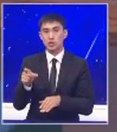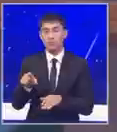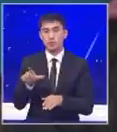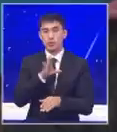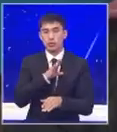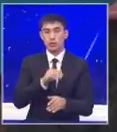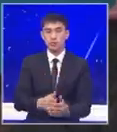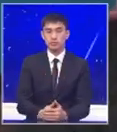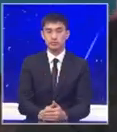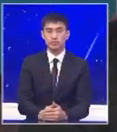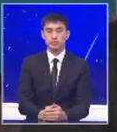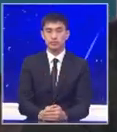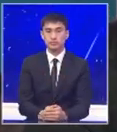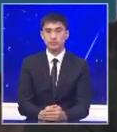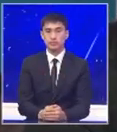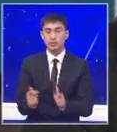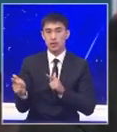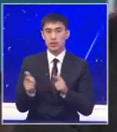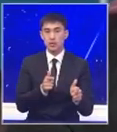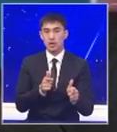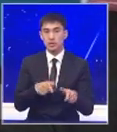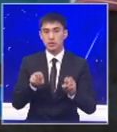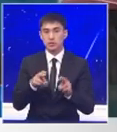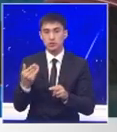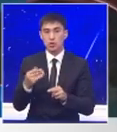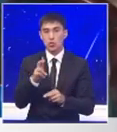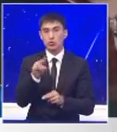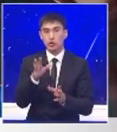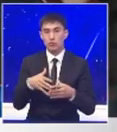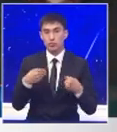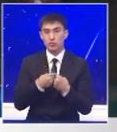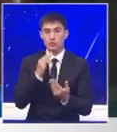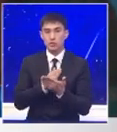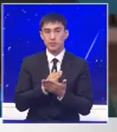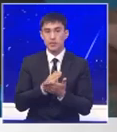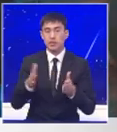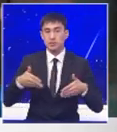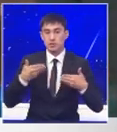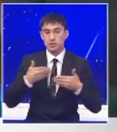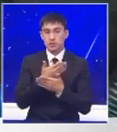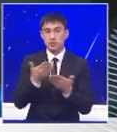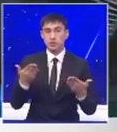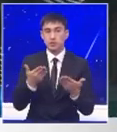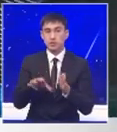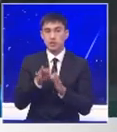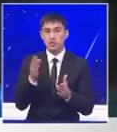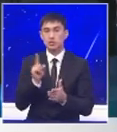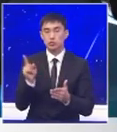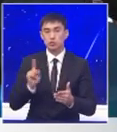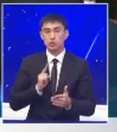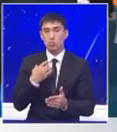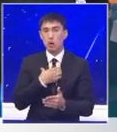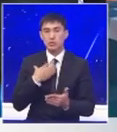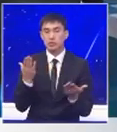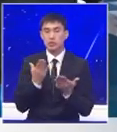үлгерген. Сайлауға сақадай сай әзірленіп келгендердің қатарында Күчаевтар отбасы да бар. Сәлеметсіздер ме, сіздер бұл сайлауда не күтесіздер?